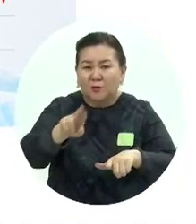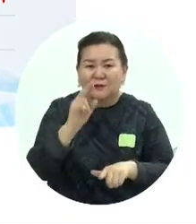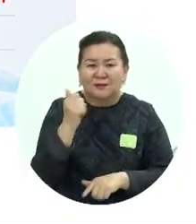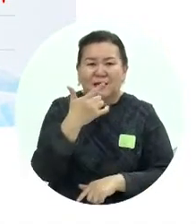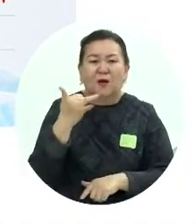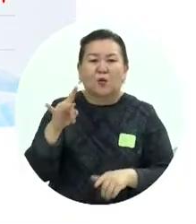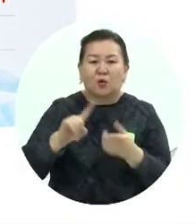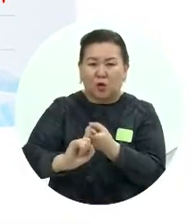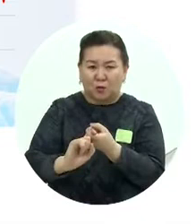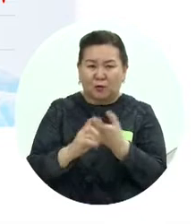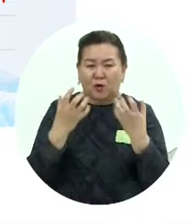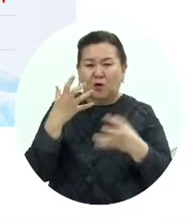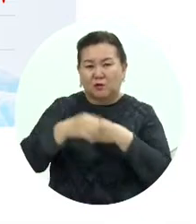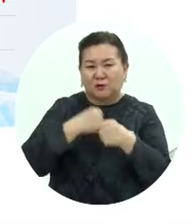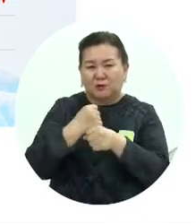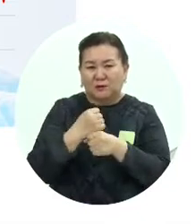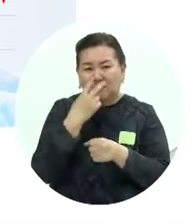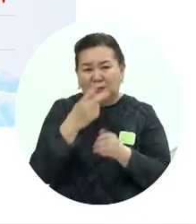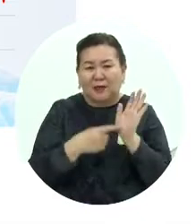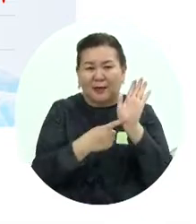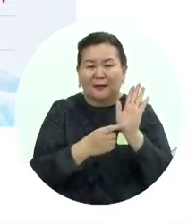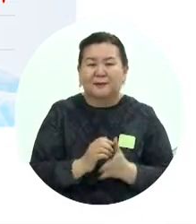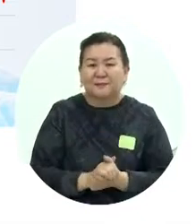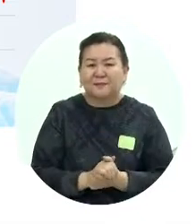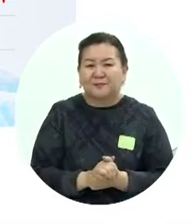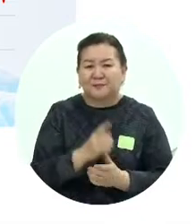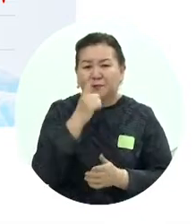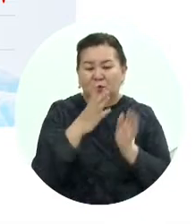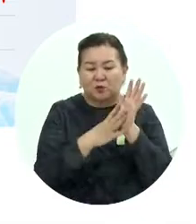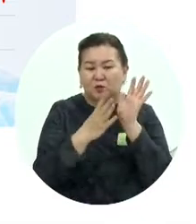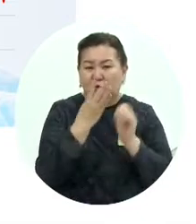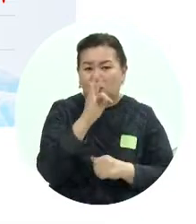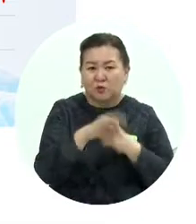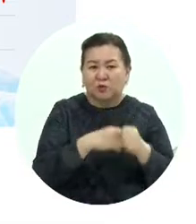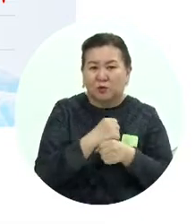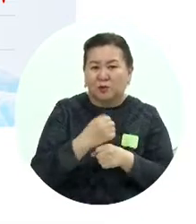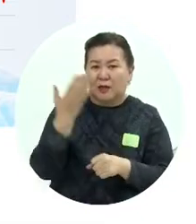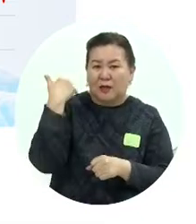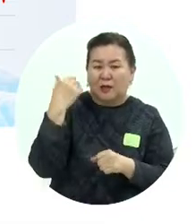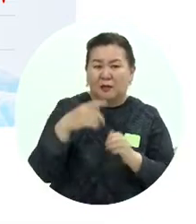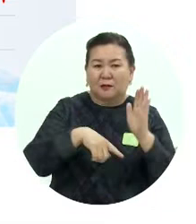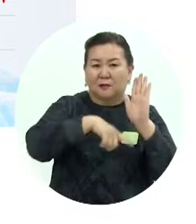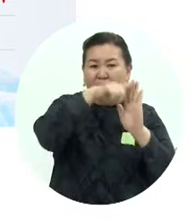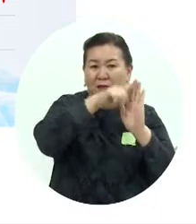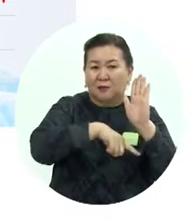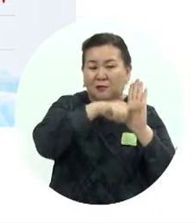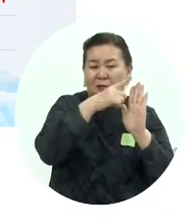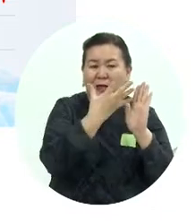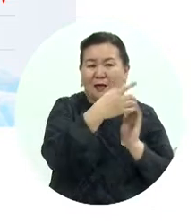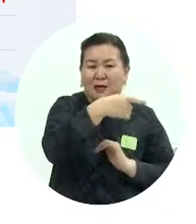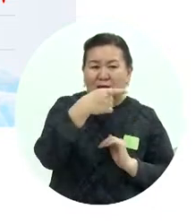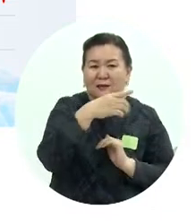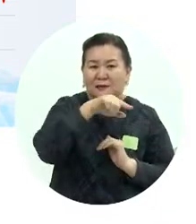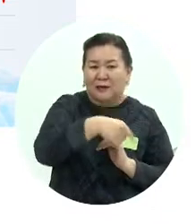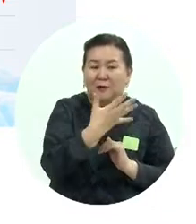уурын станцын агарын температурын олон жилийн мэдээнээс хамтдаа харъя. 1940 онд агарын дундаж температур хасах 5.5